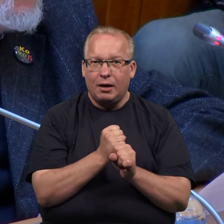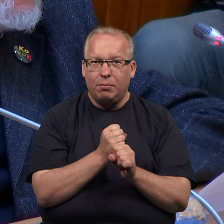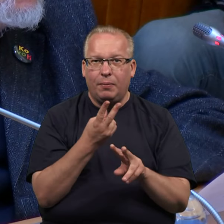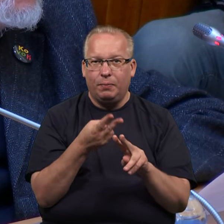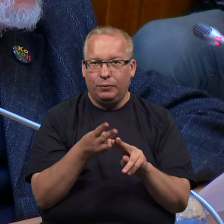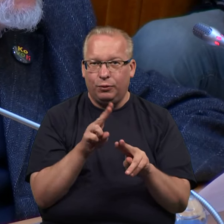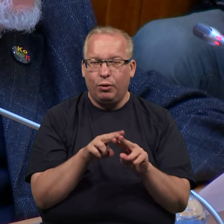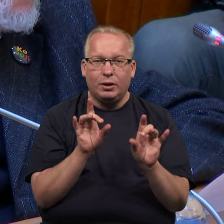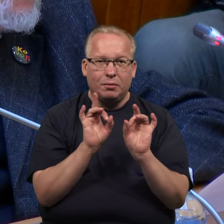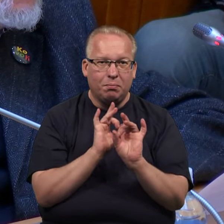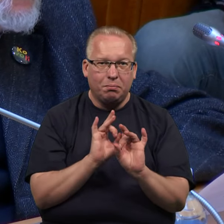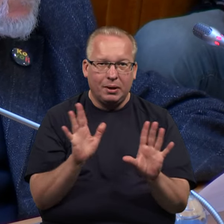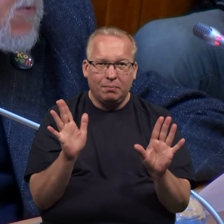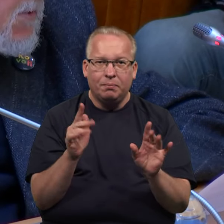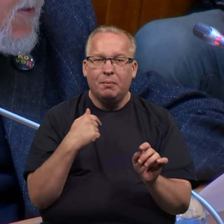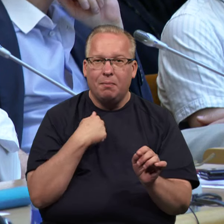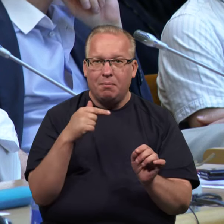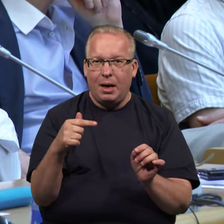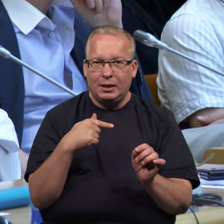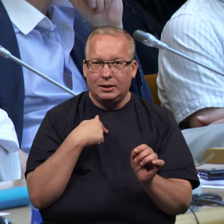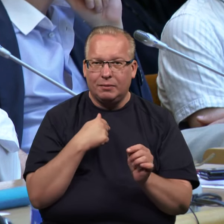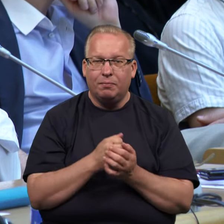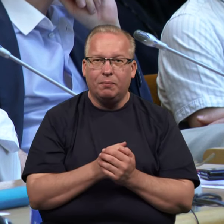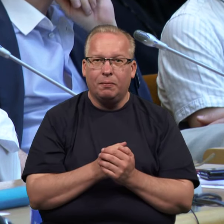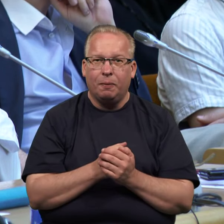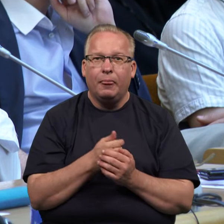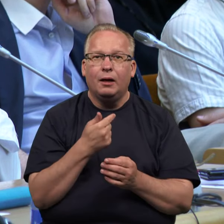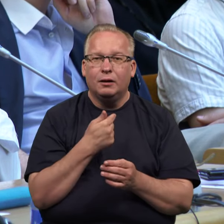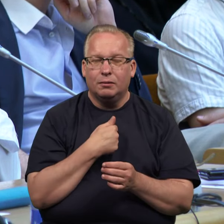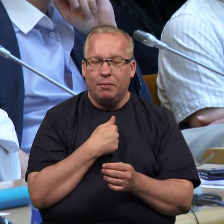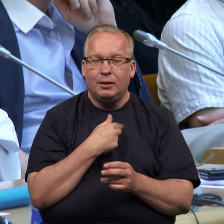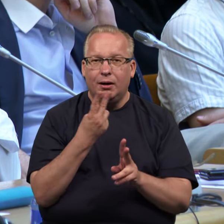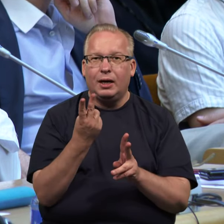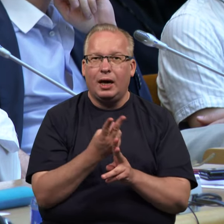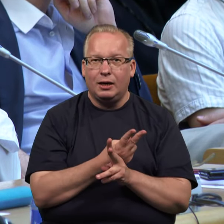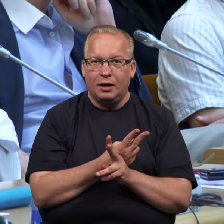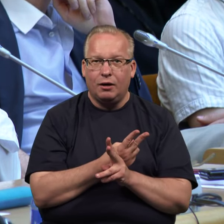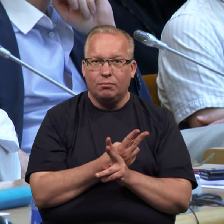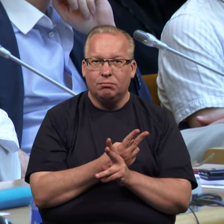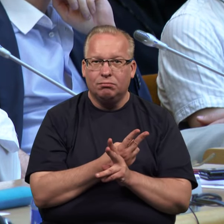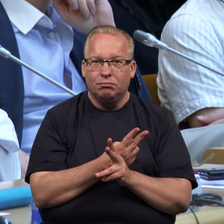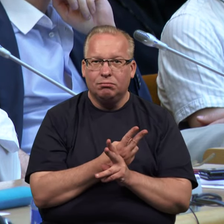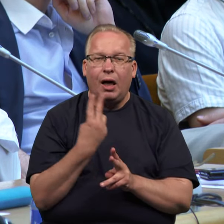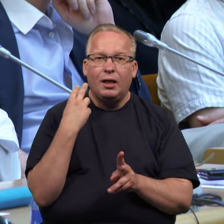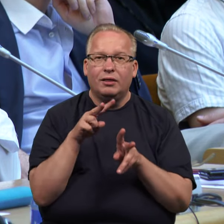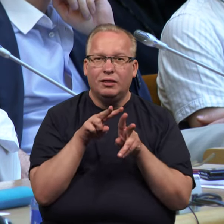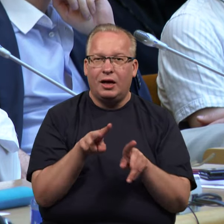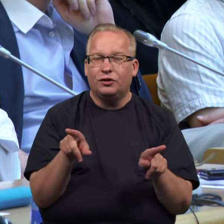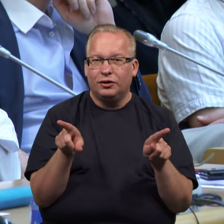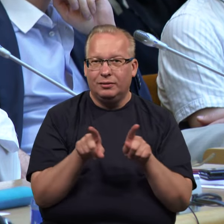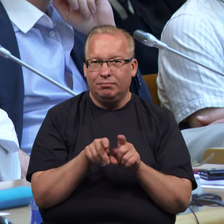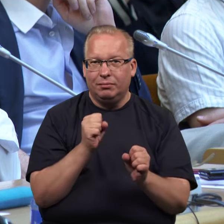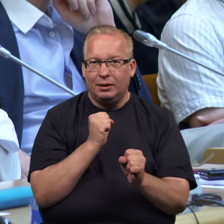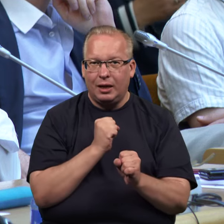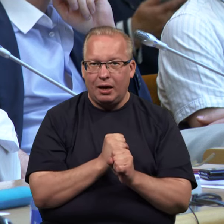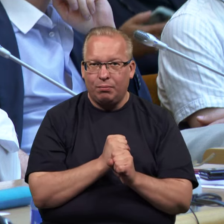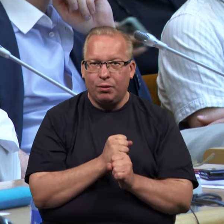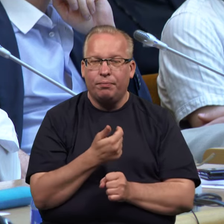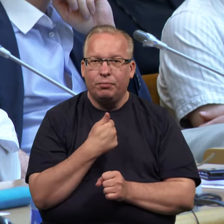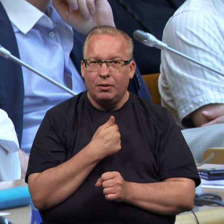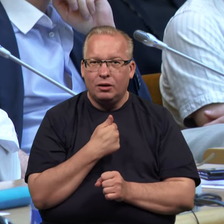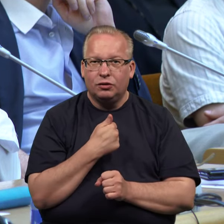ir skiriasi. Skiriamės mes, kad man teko naštelė tam tikra. Aš